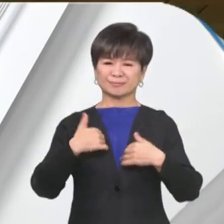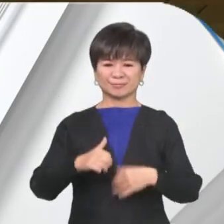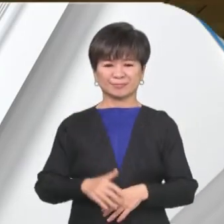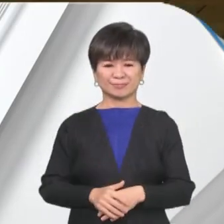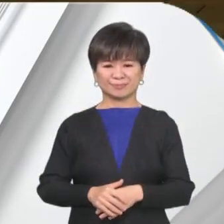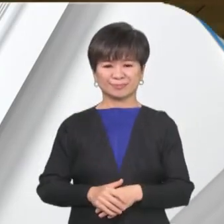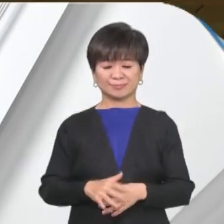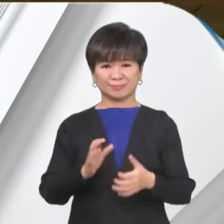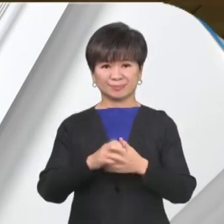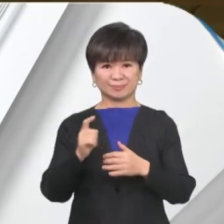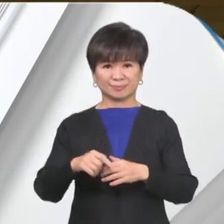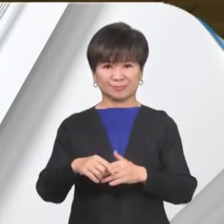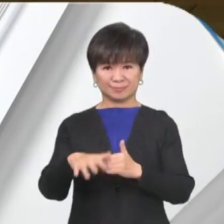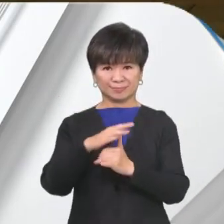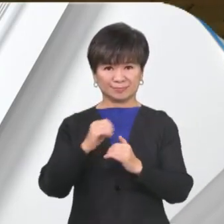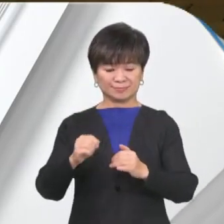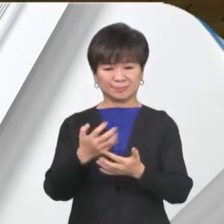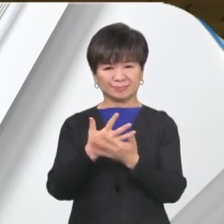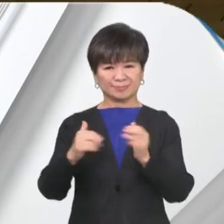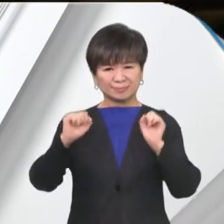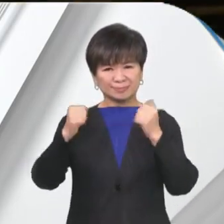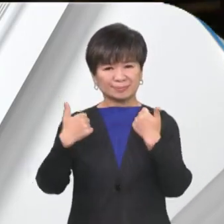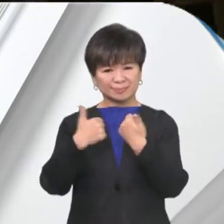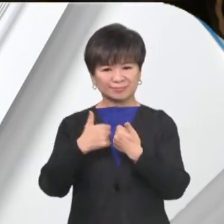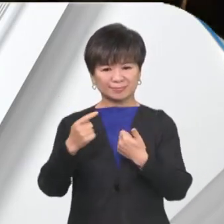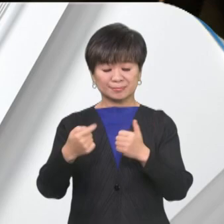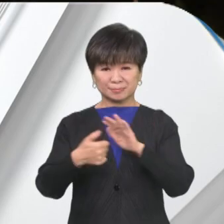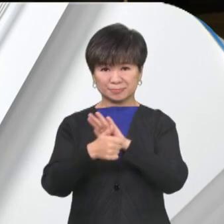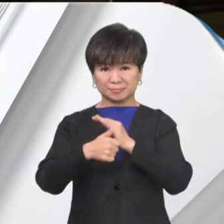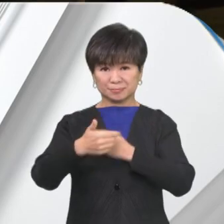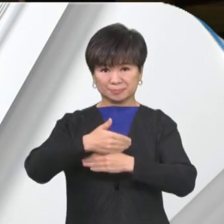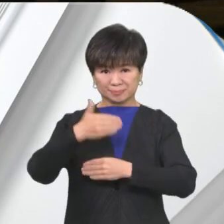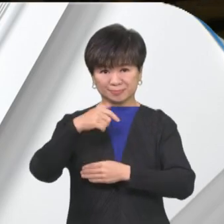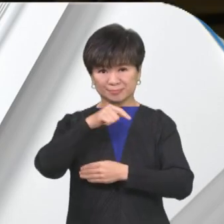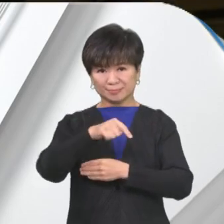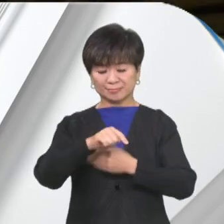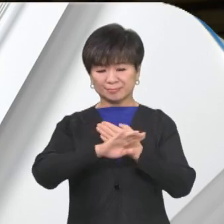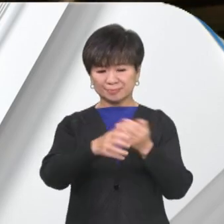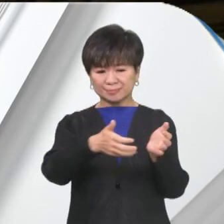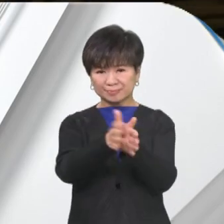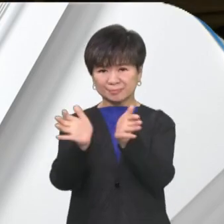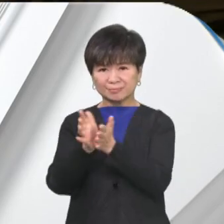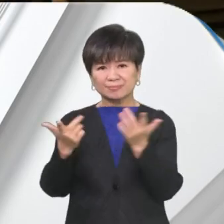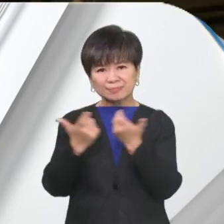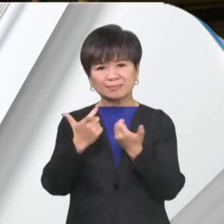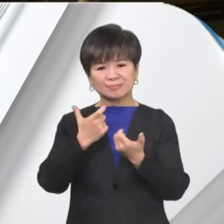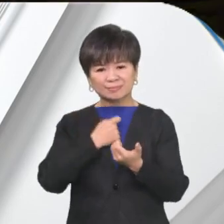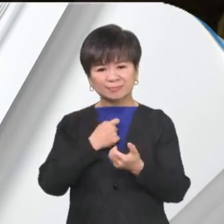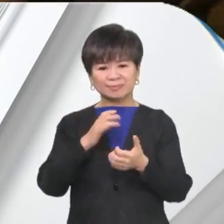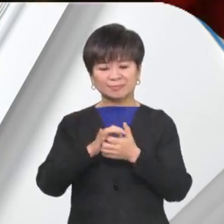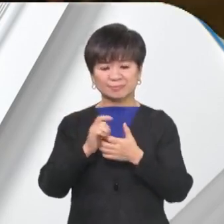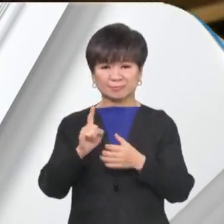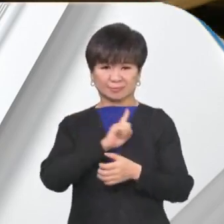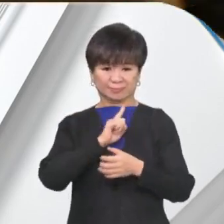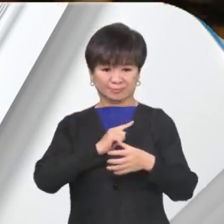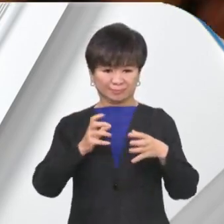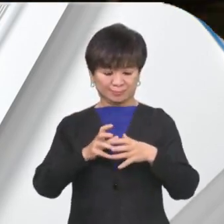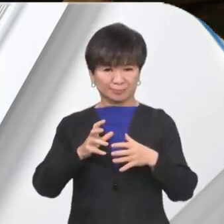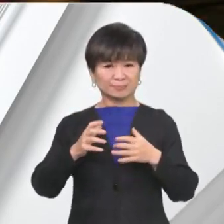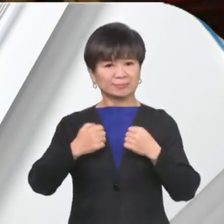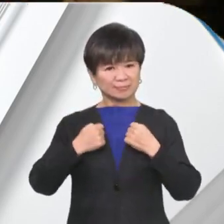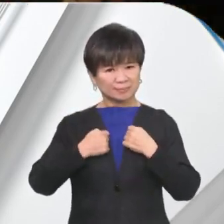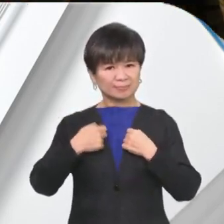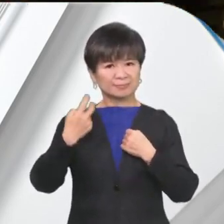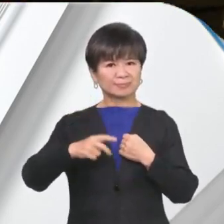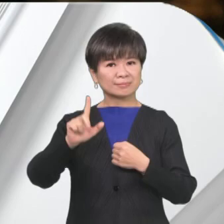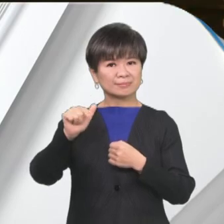认证全中院开幕式的表演，系同其他团体配合，为了对动作行得熟，也法国最演出的姜下彩棚，欣赏每部故